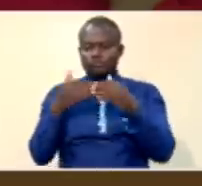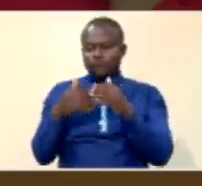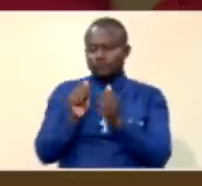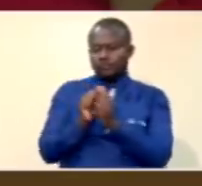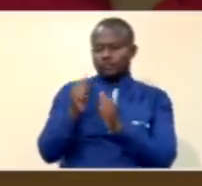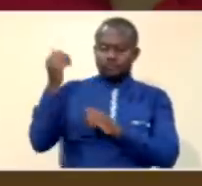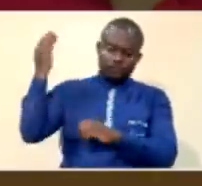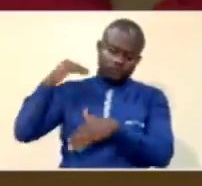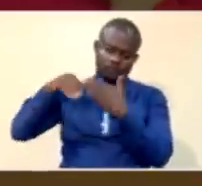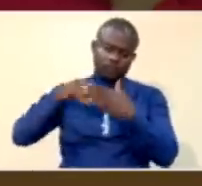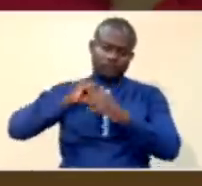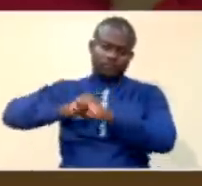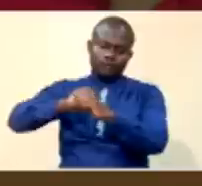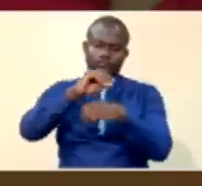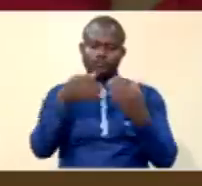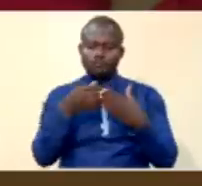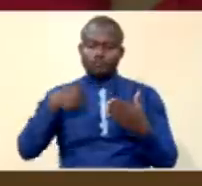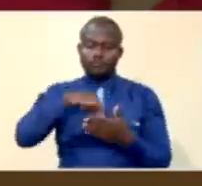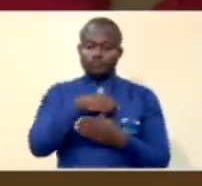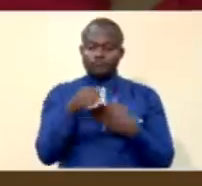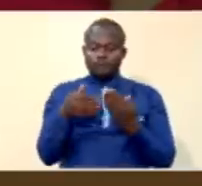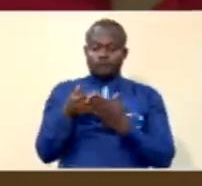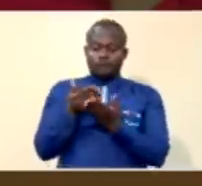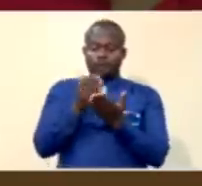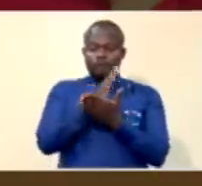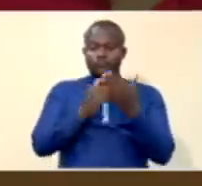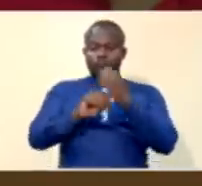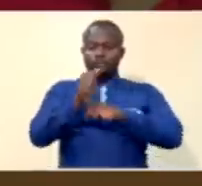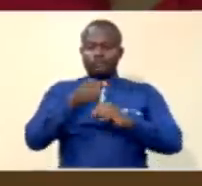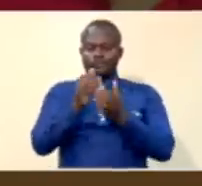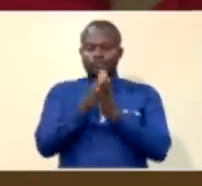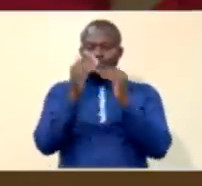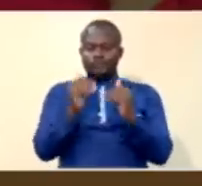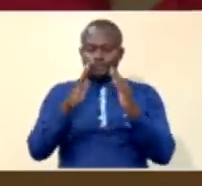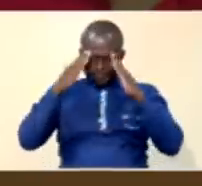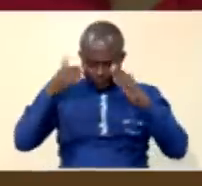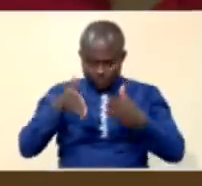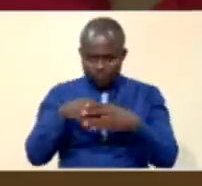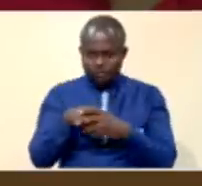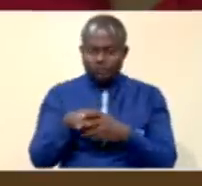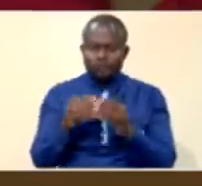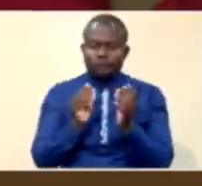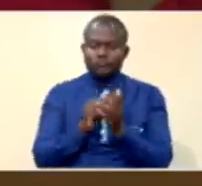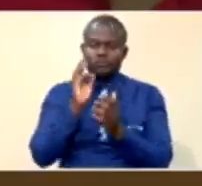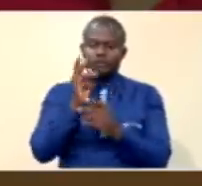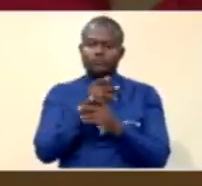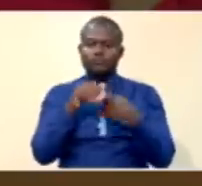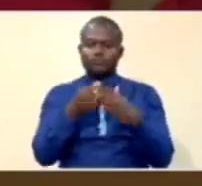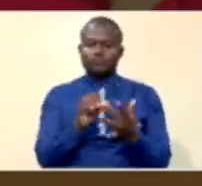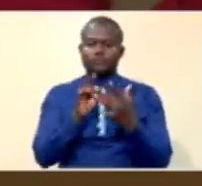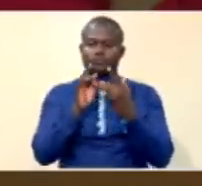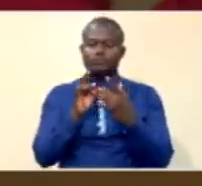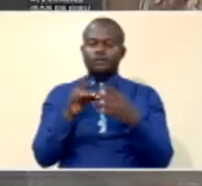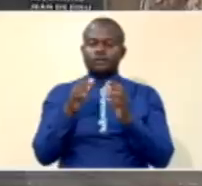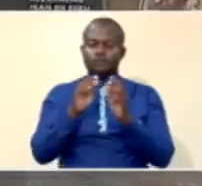kera, gusigasira no kubungabunga aya mateka ni imwe mu bikorwa iyi Minisiteri ivuga ko ishyize imbere. Yitezweho kwita by'umwihariko ku